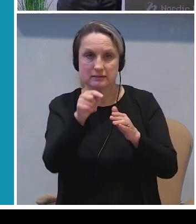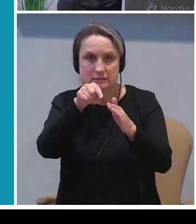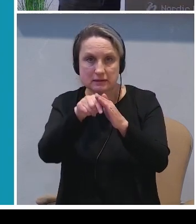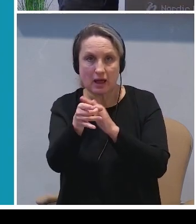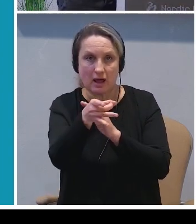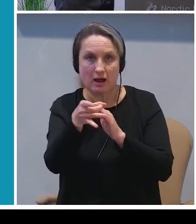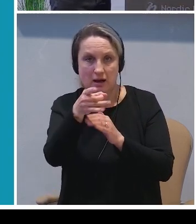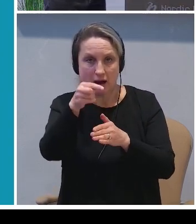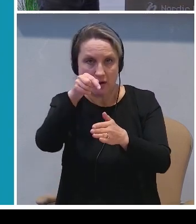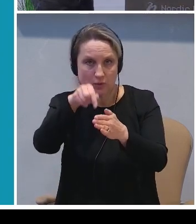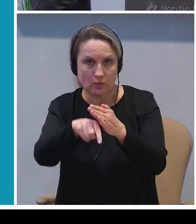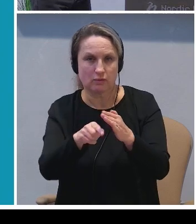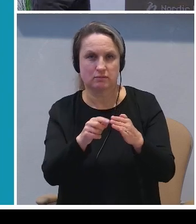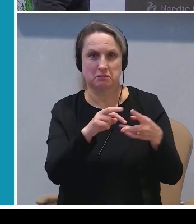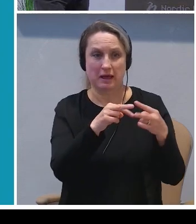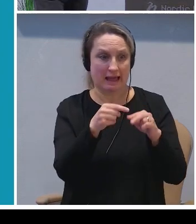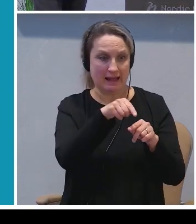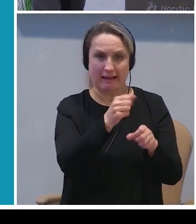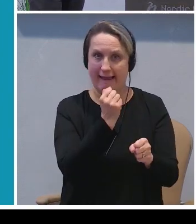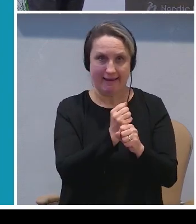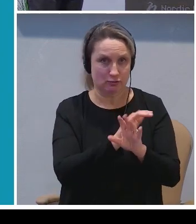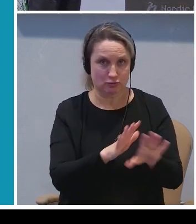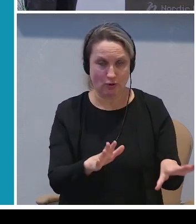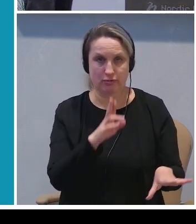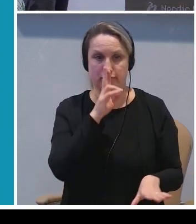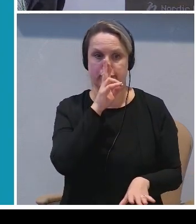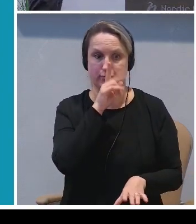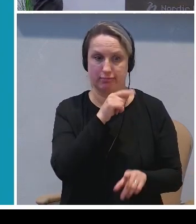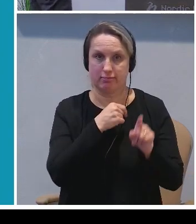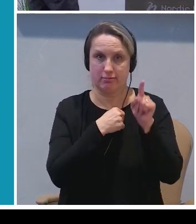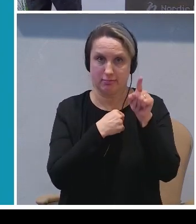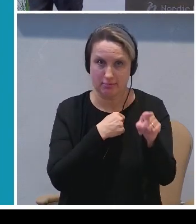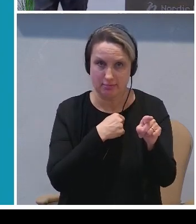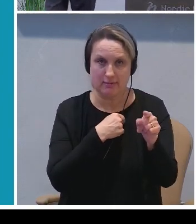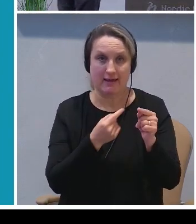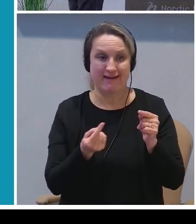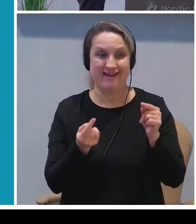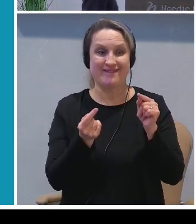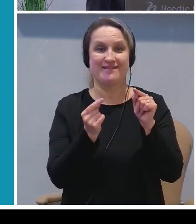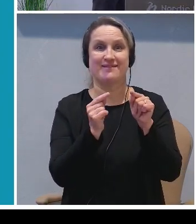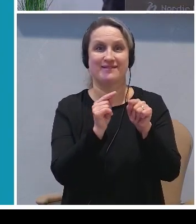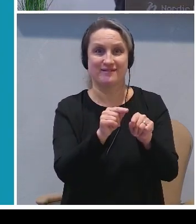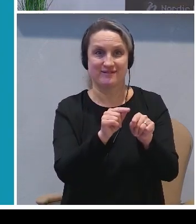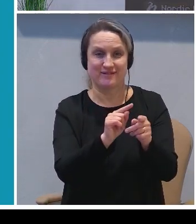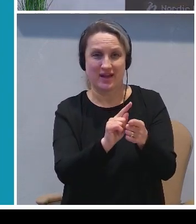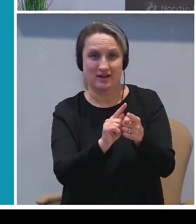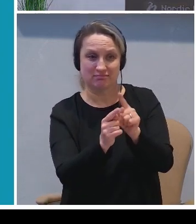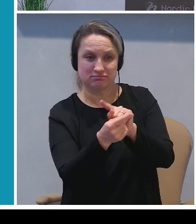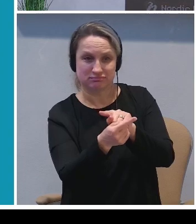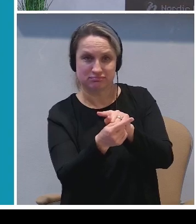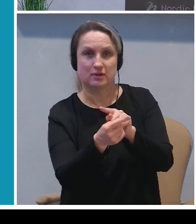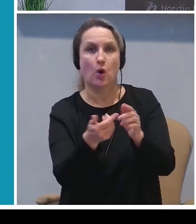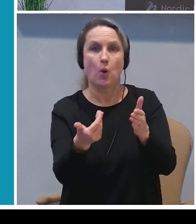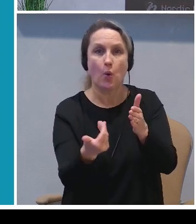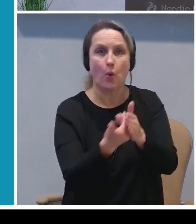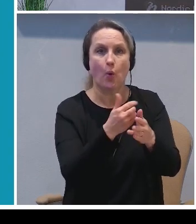gene Kui meil on into a geen, cell. mis And ei we tööta, can do it siis in saame two ways. We viirusvektori can use abil a uue lentiviral vector, variandi or we rakku can use an sisestada.